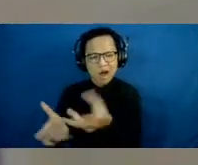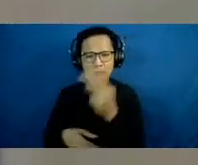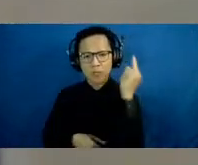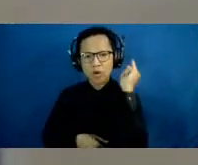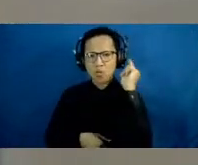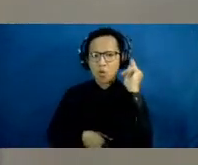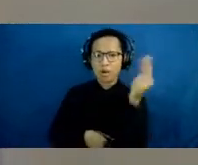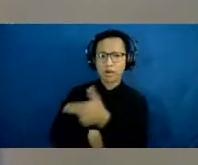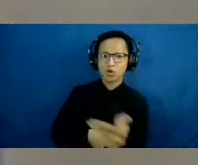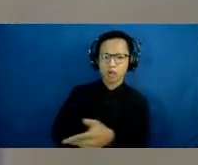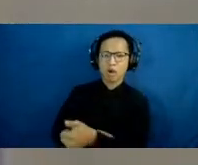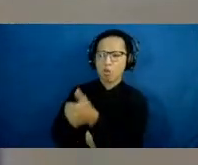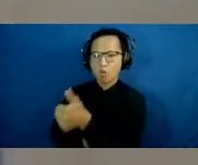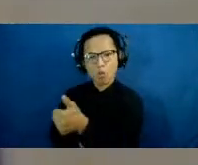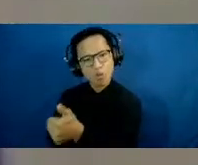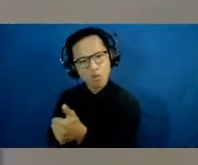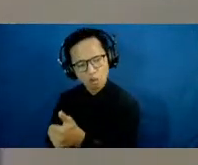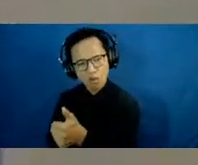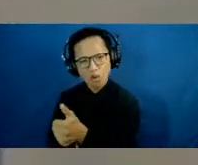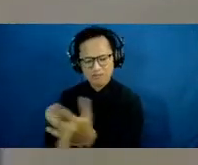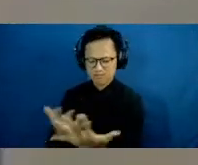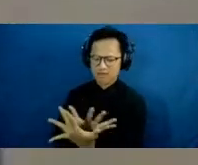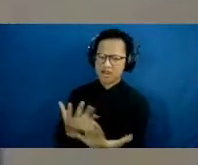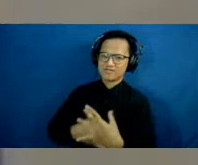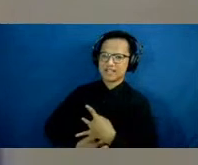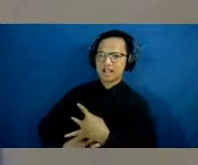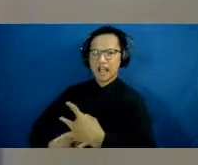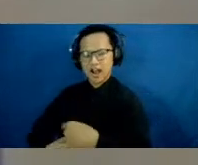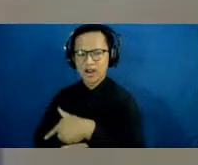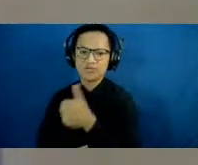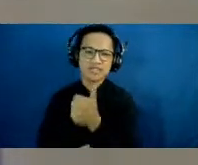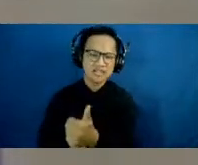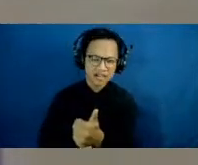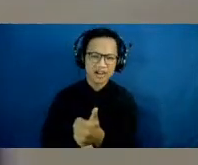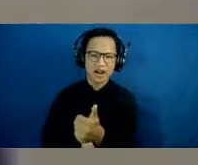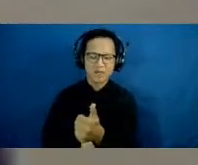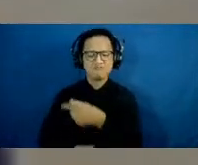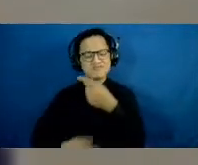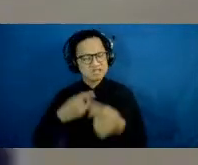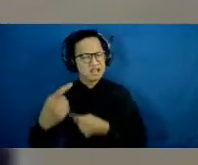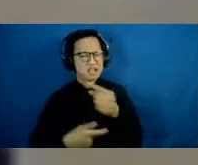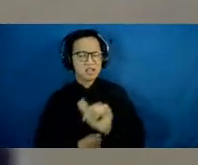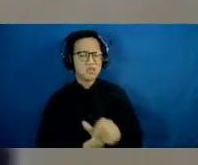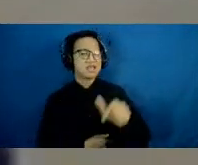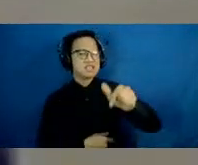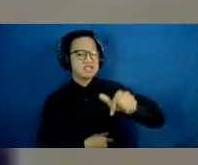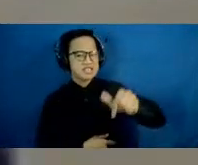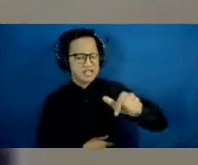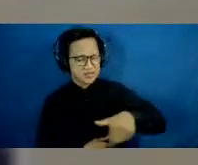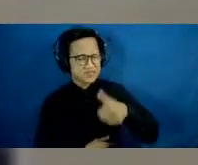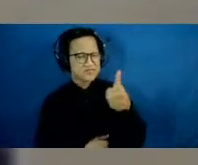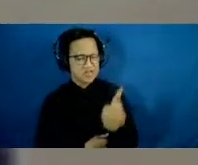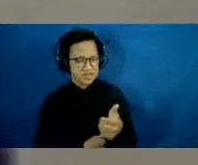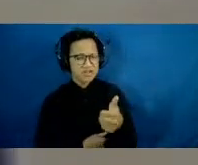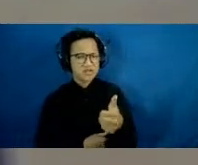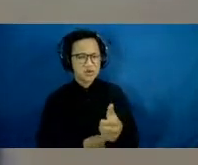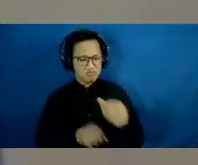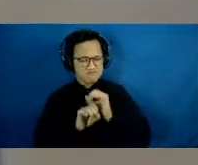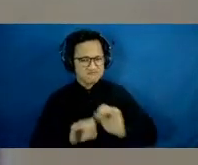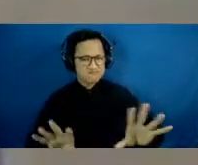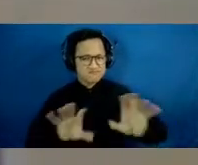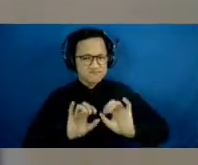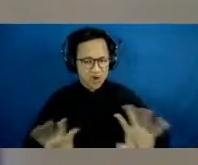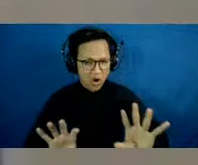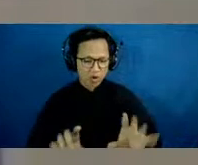perempuan-perempuan Indonesia gitu, atau misalnya ibu-ibu Indonesia atau segala macam. Nah, narasi yang seperti itu kan juga jadi membuat orang lain